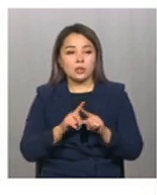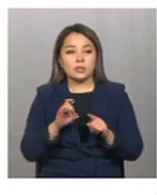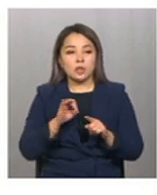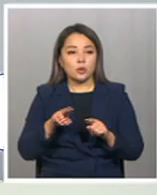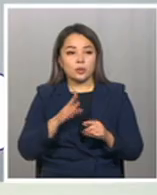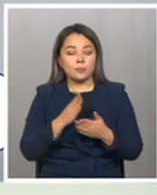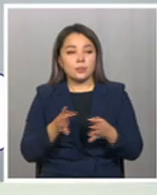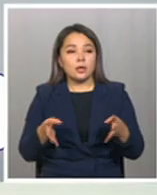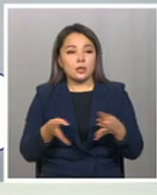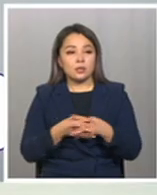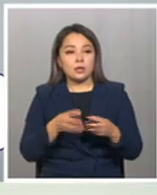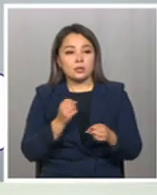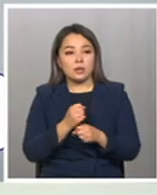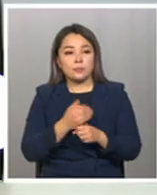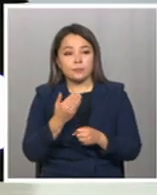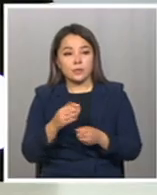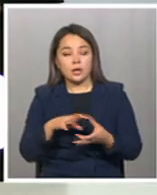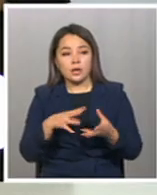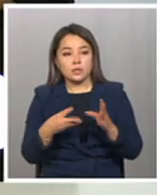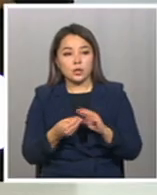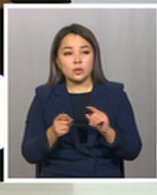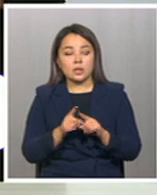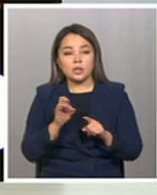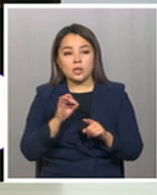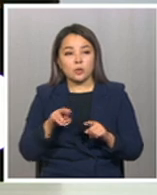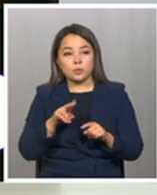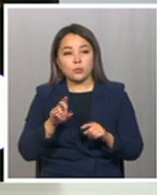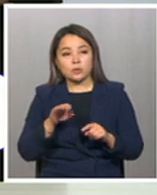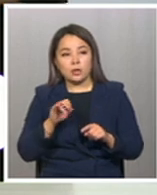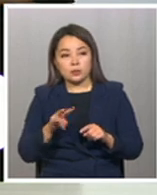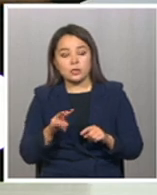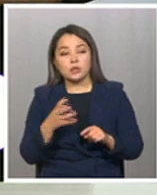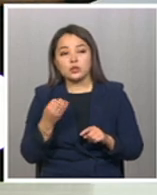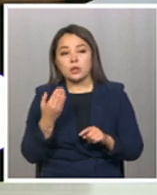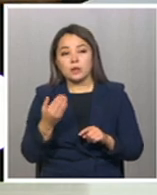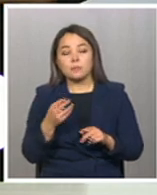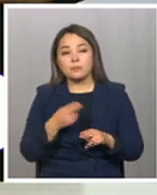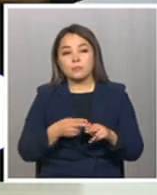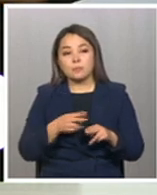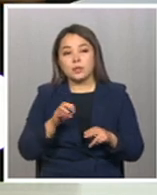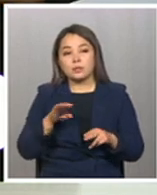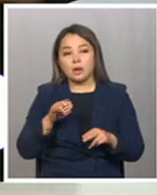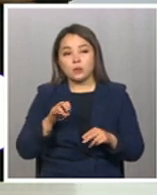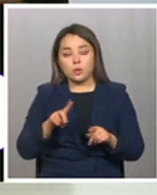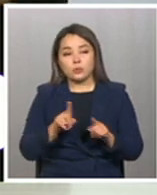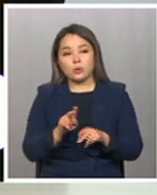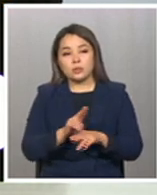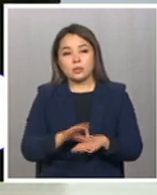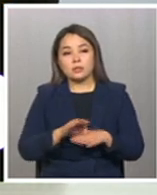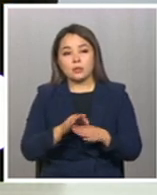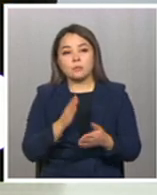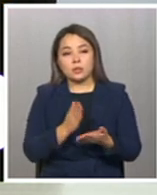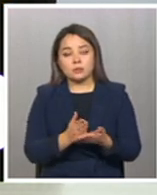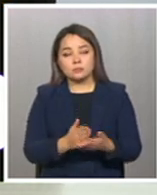сутекпен әрекеттесіп, нәтижесінде йод бутан және метанол түзіледі.